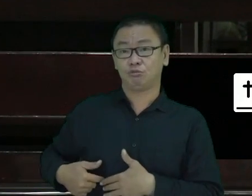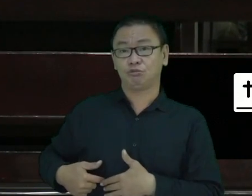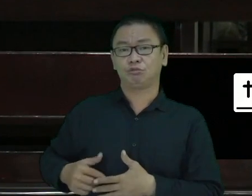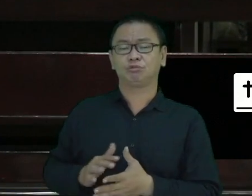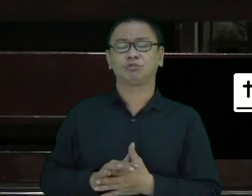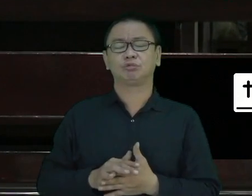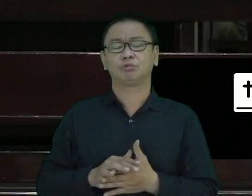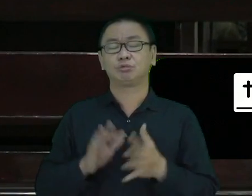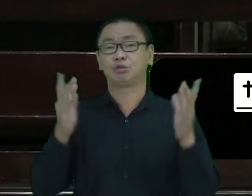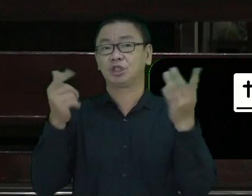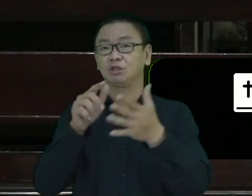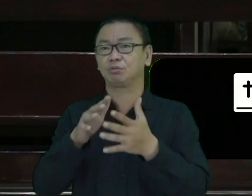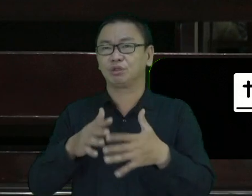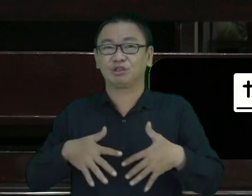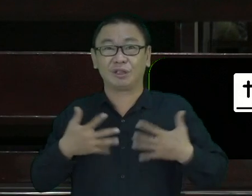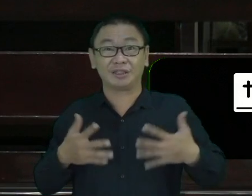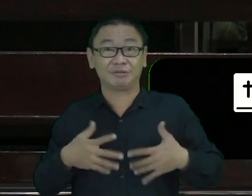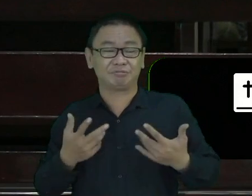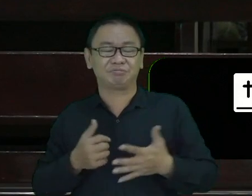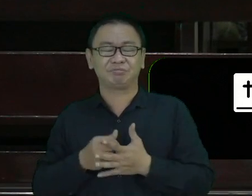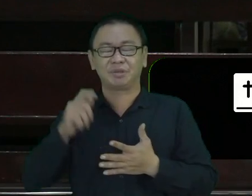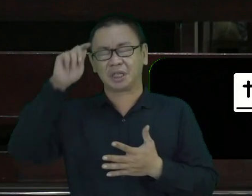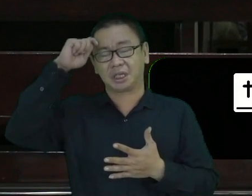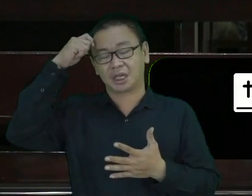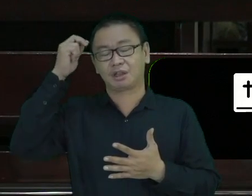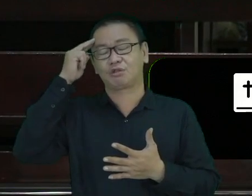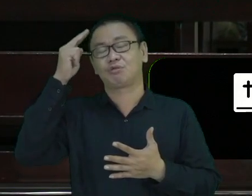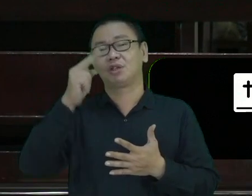Murid-murid itu bersuka cita ketika mereka melihat Tuhan.